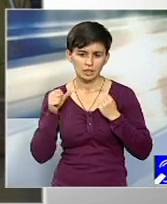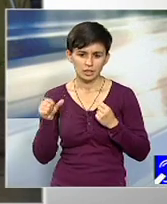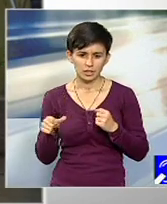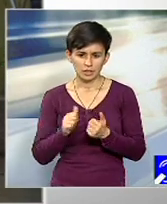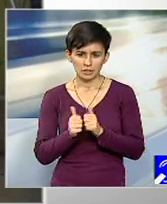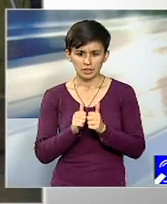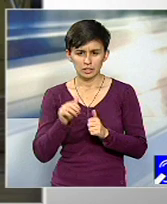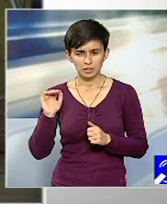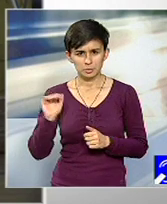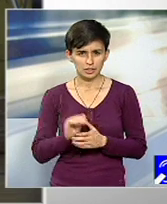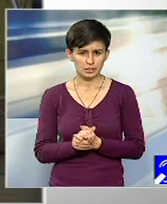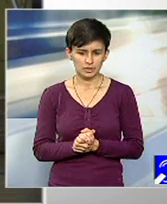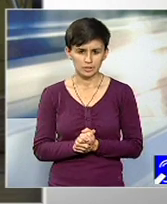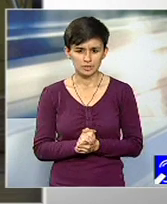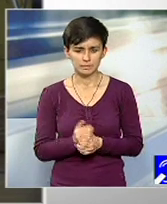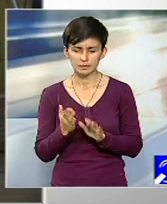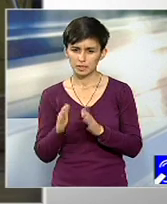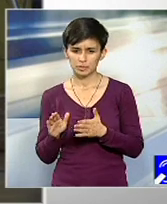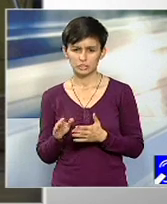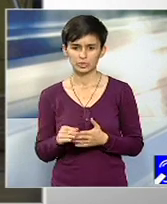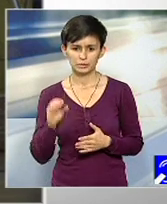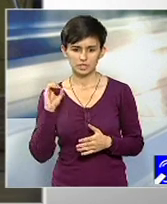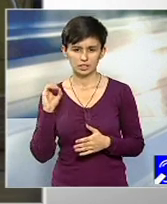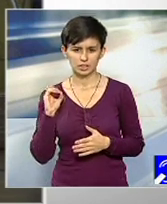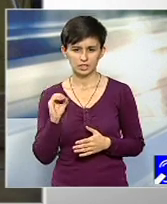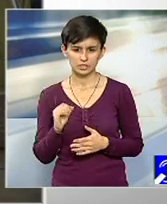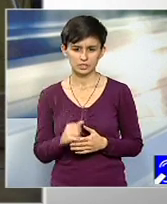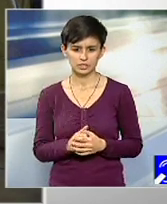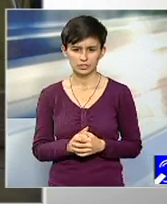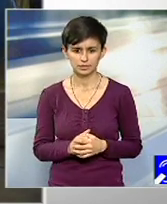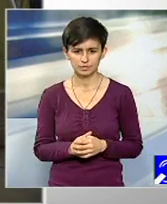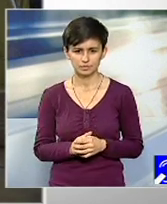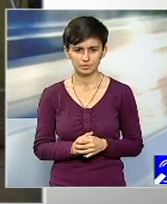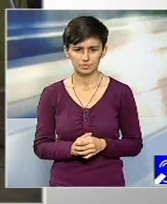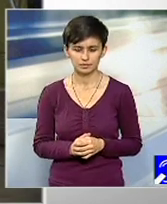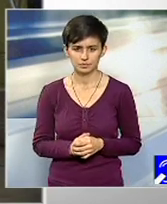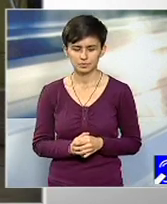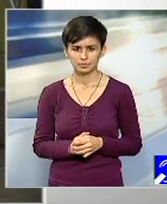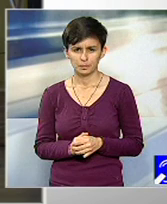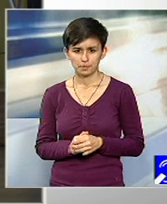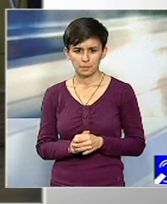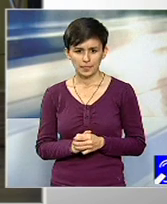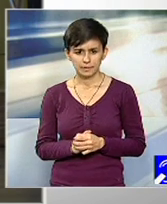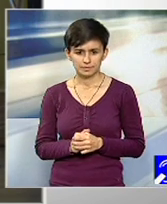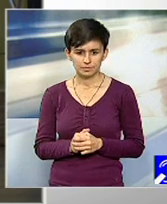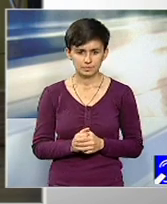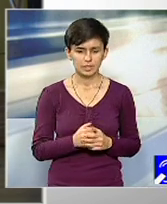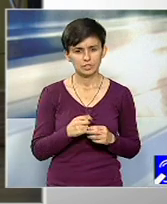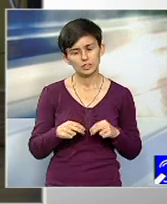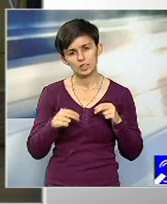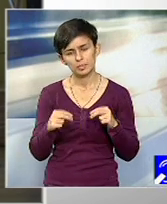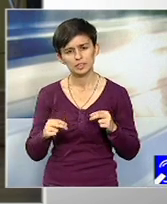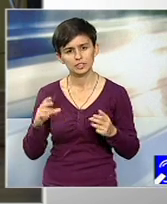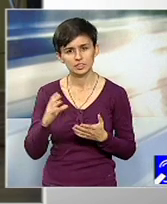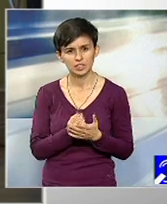Deloc. Ai luat-o de la zero, putem spune. Torbalul, și da. Tu și ei. Și ei, normal. Și ați ajuns campionii României.